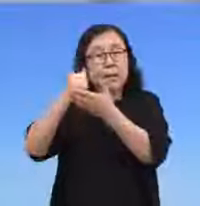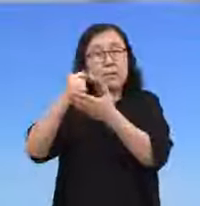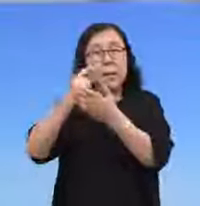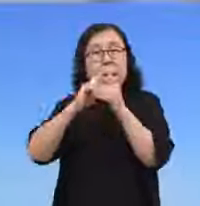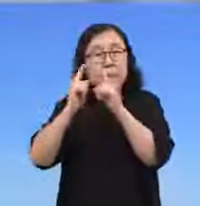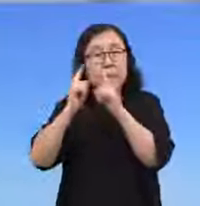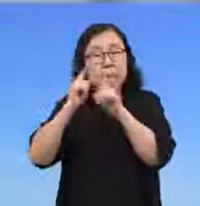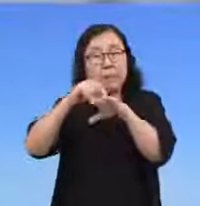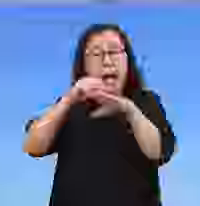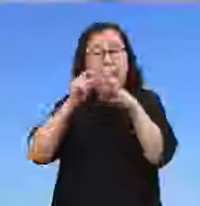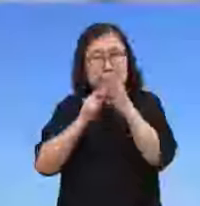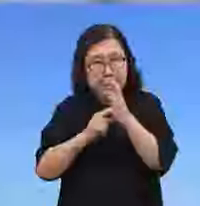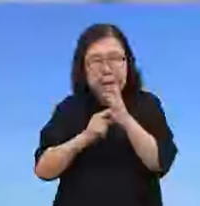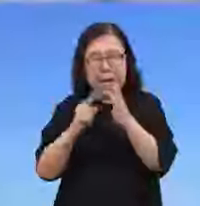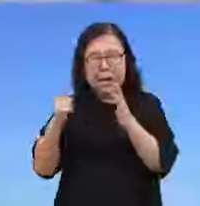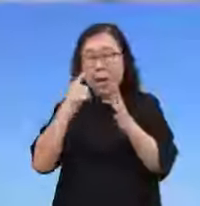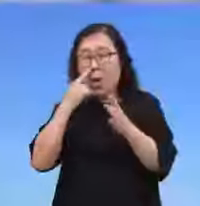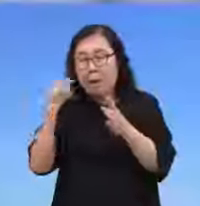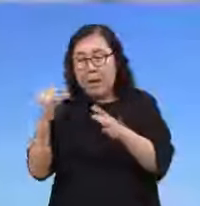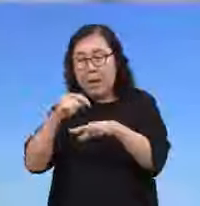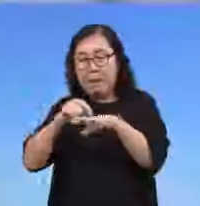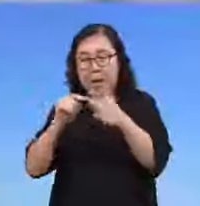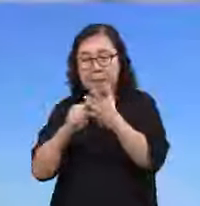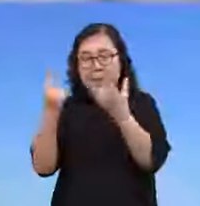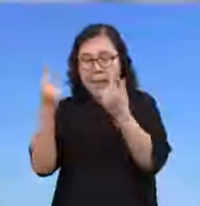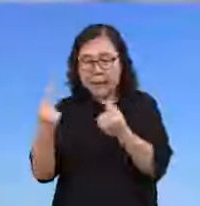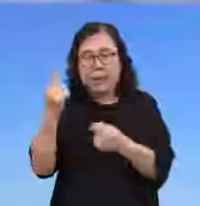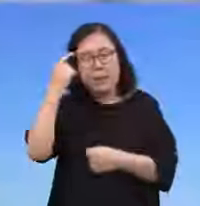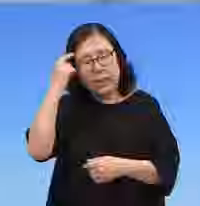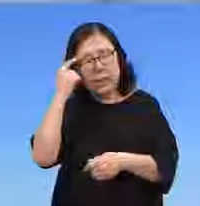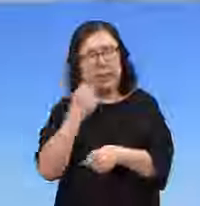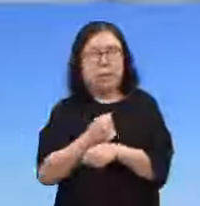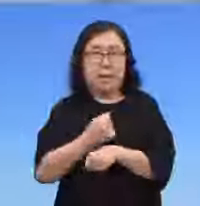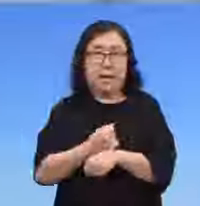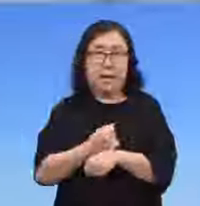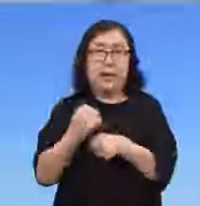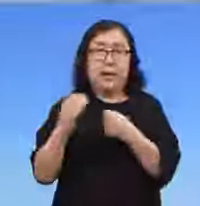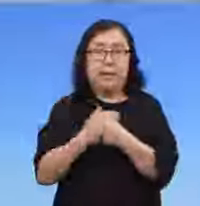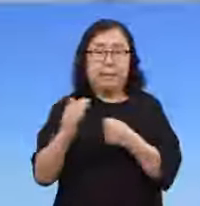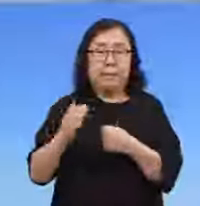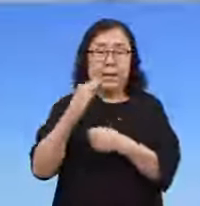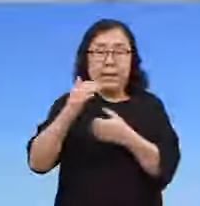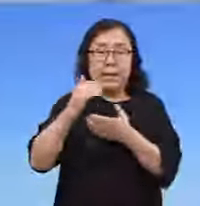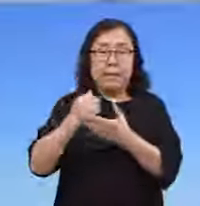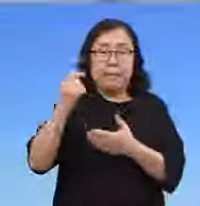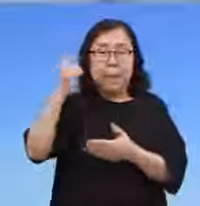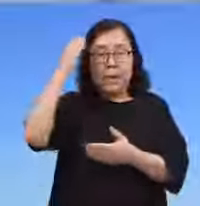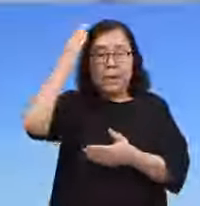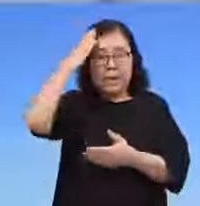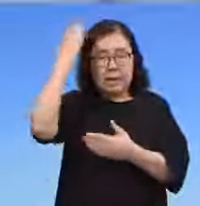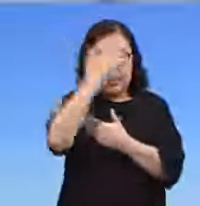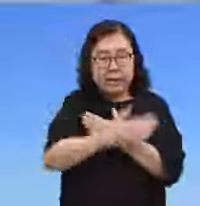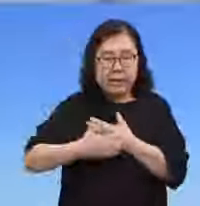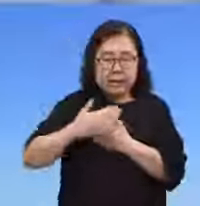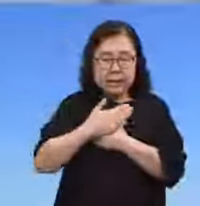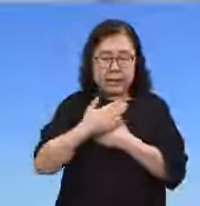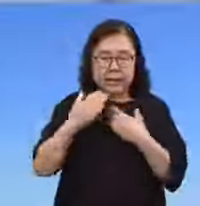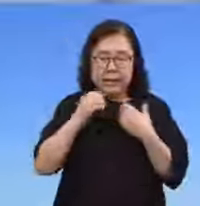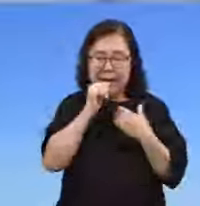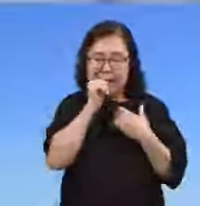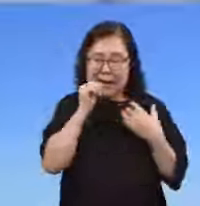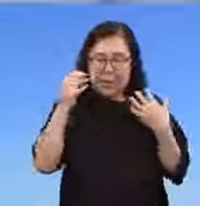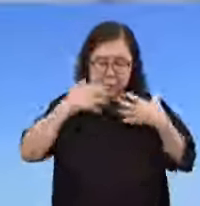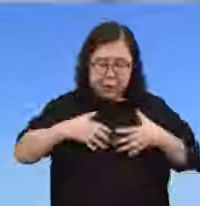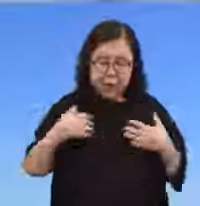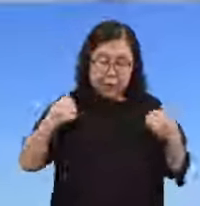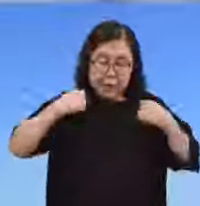이제 에베소서 6장 10절부터 20절까지의 말씀을 바탕으로 하나님의 전신갑주를 입어라, 이 시리즈 설교를 이제 시작을